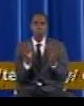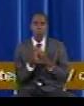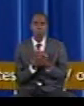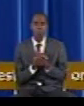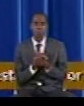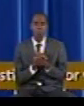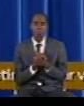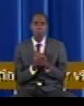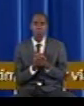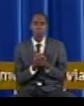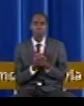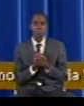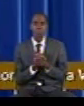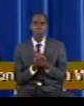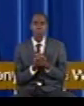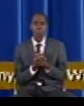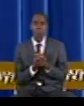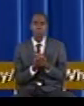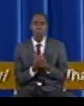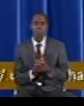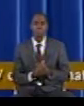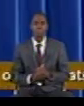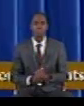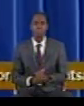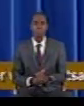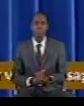Nine mesuna Helen Tanko.